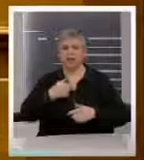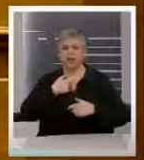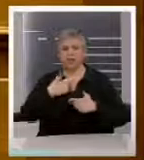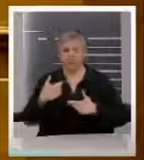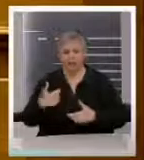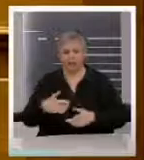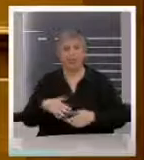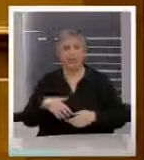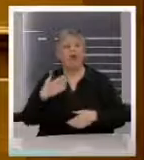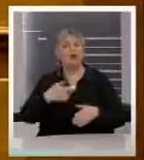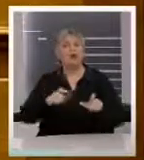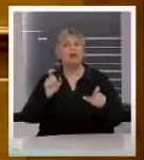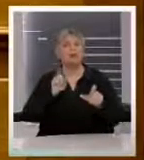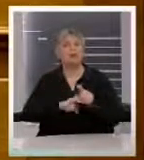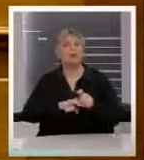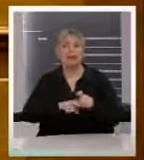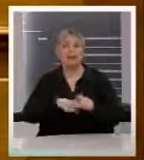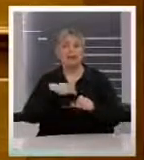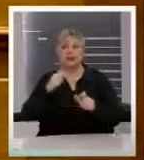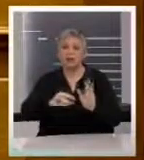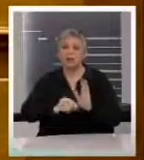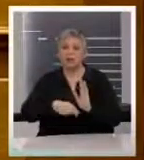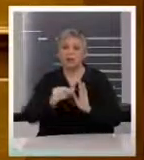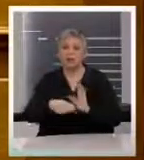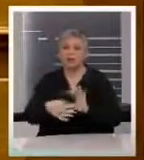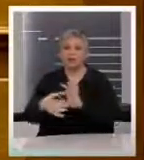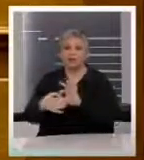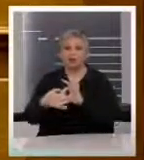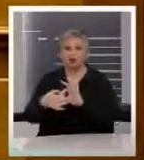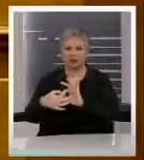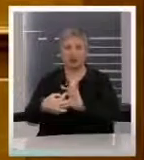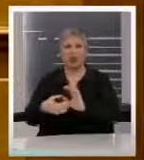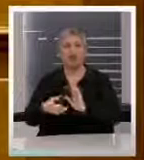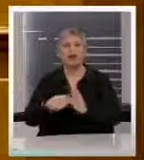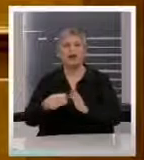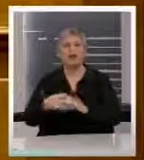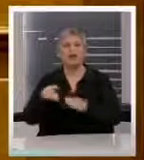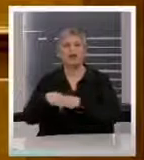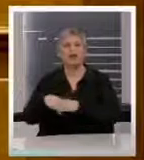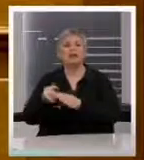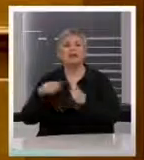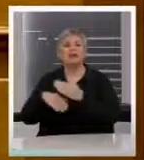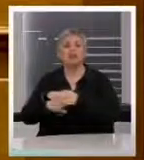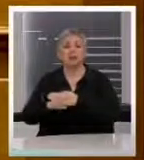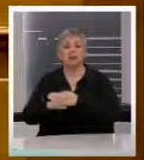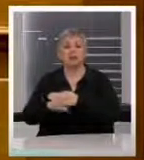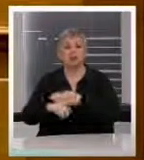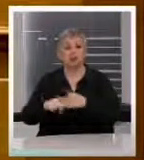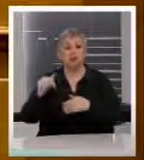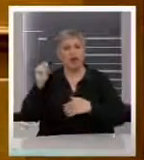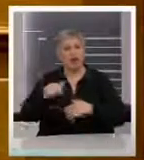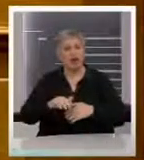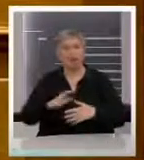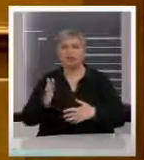εταιρείες μέσα από διαυγείς και ανοιχτές διαγωνιστικές διαδικασίες, όπως στην περίπτωση της Τράπεζας Πειραιώς, προσφέροντας σημαντικά προνόμια στη στελέχη